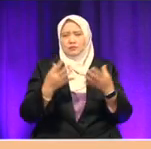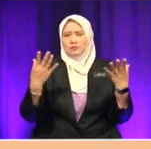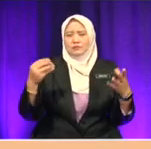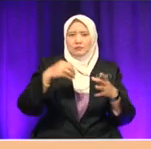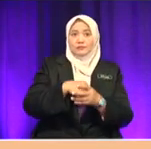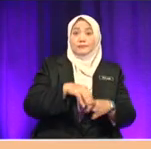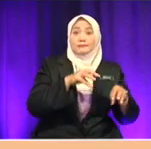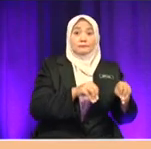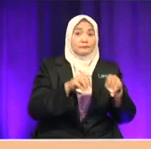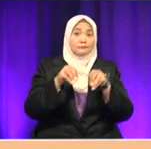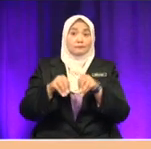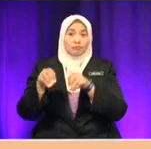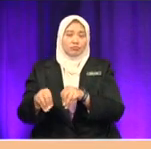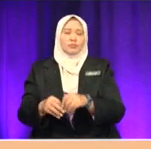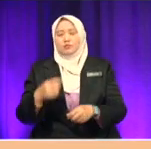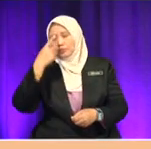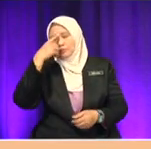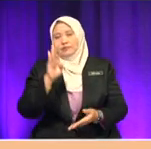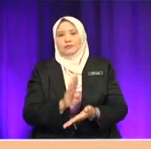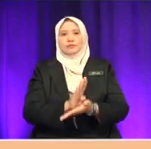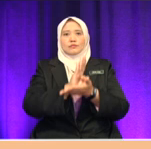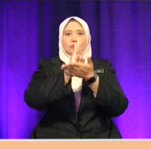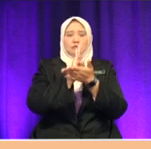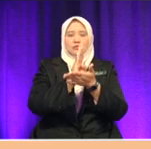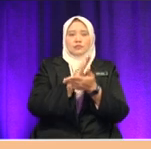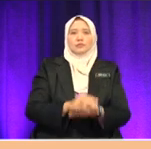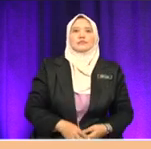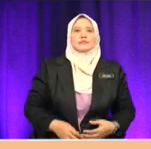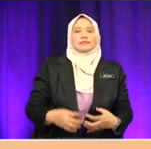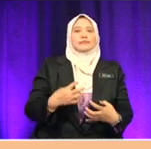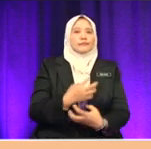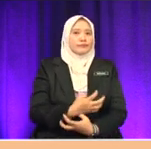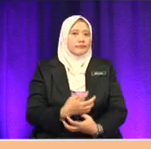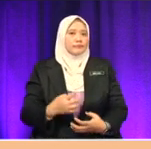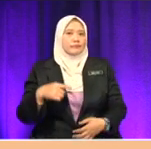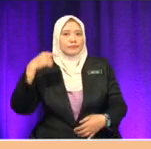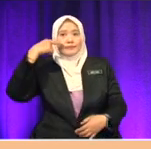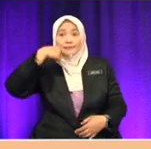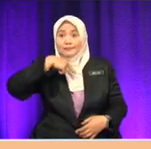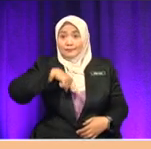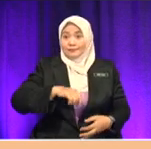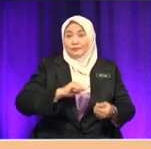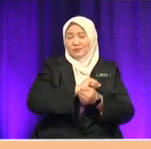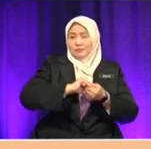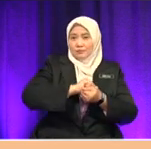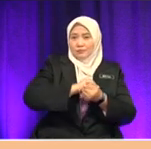pertanian, terutamanya membantu pencernaan haiwan dan juga bakteria penitritan. Itu membantu